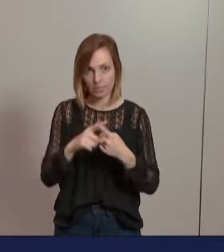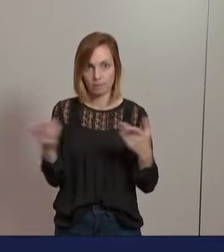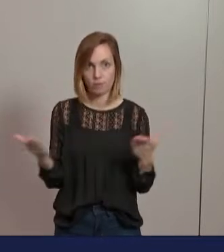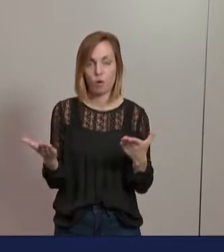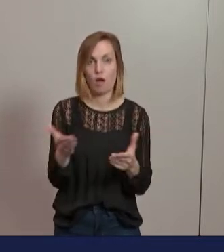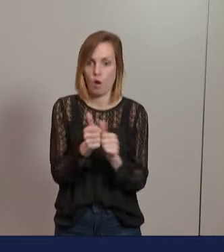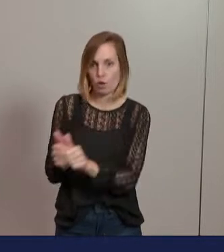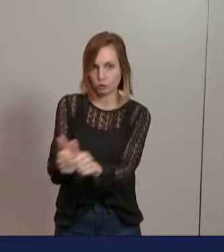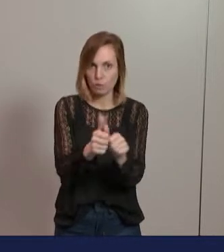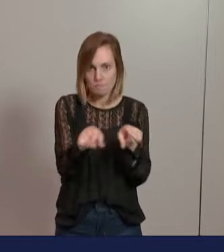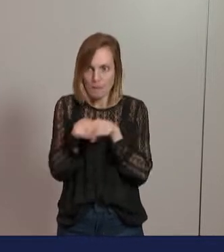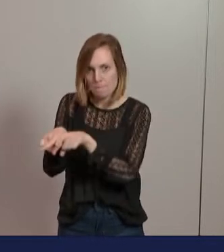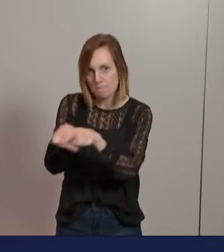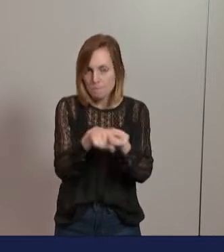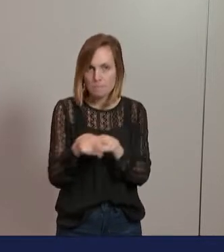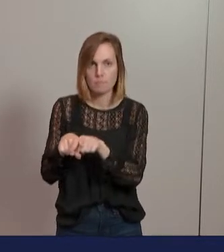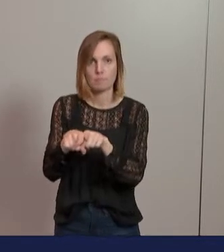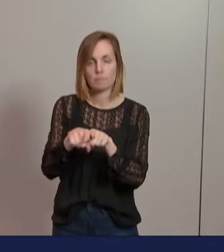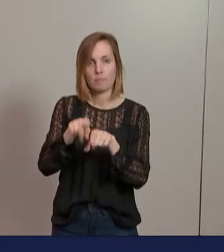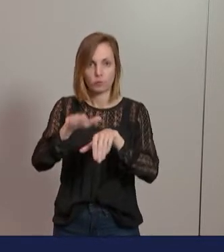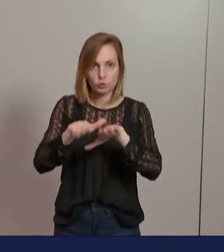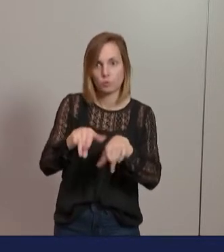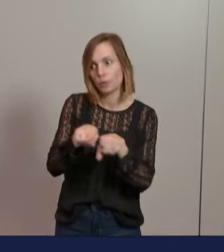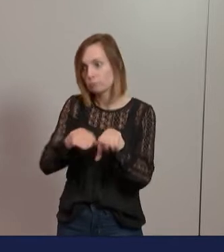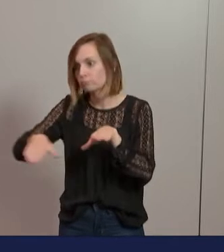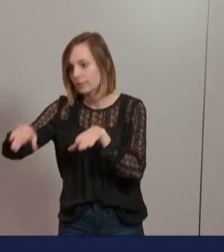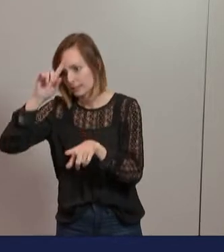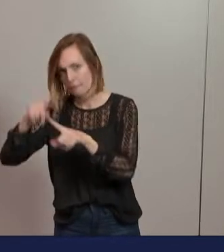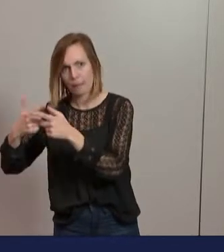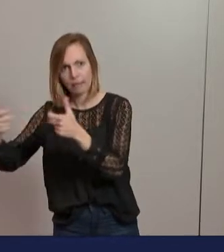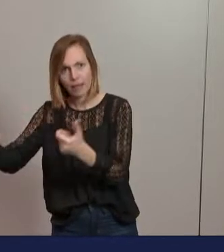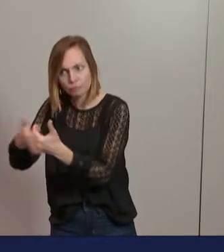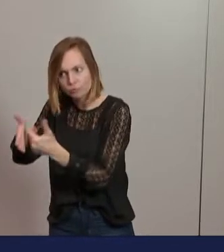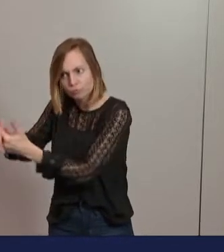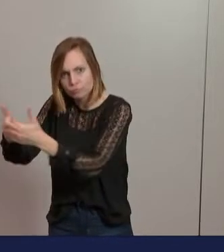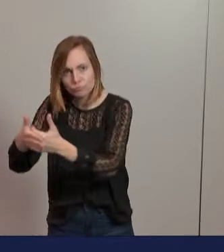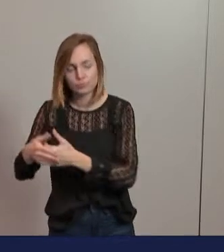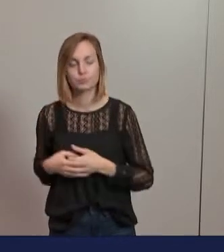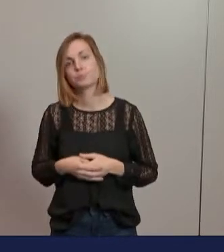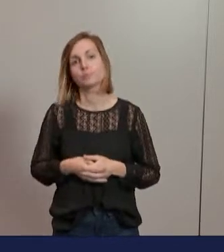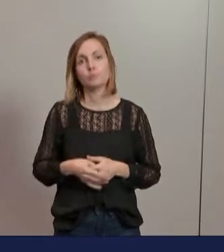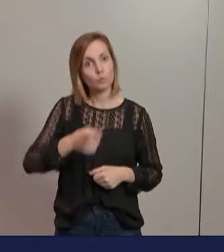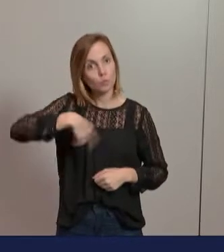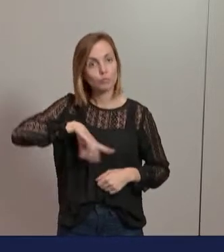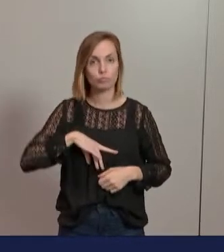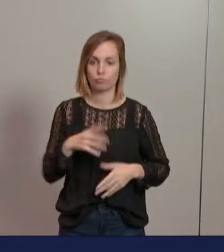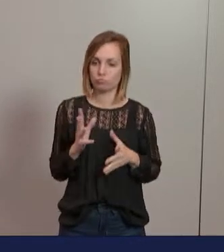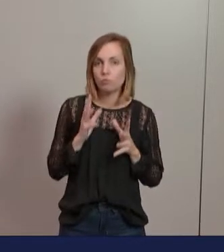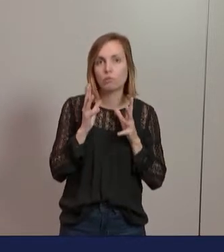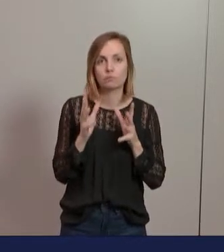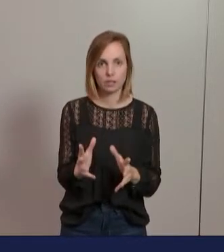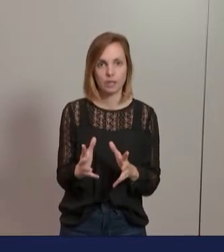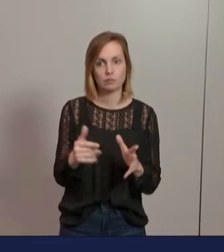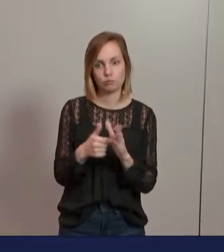fédérales et l'autre avec les habitants pour des équipements de proximité. Comme nous nous y étions engagés, nous finaliserons